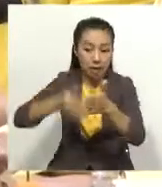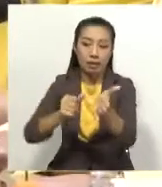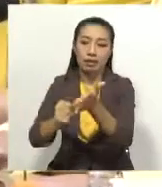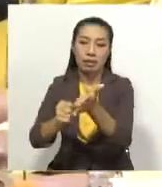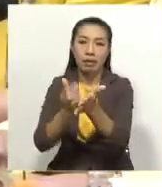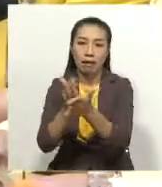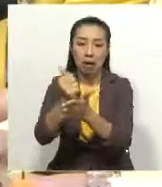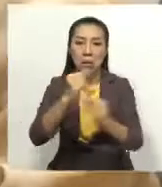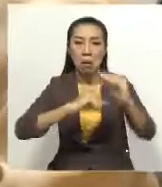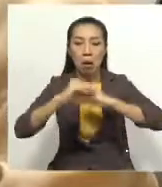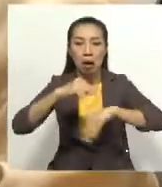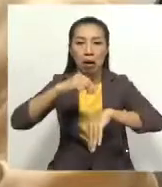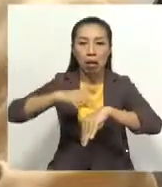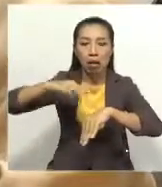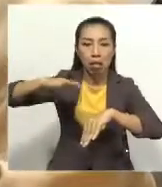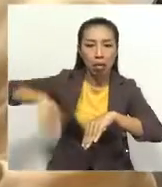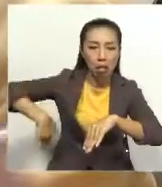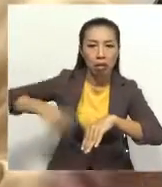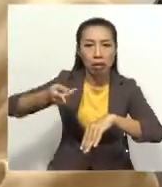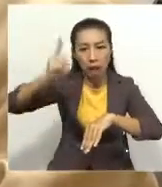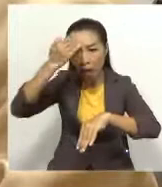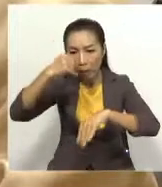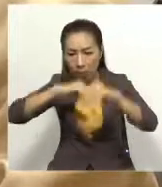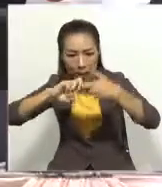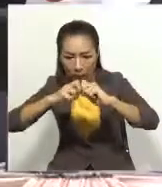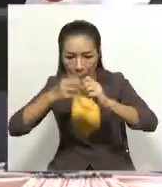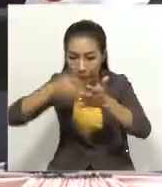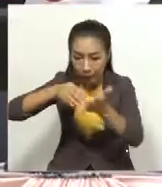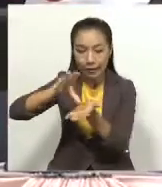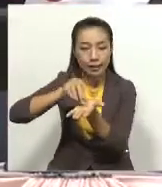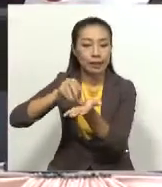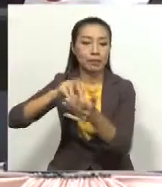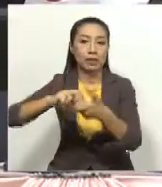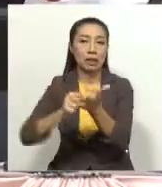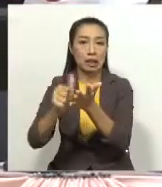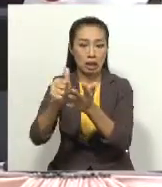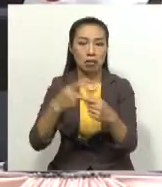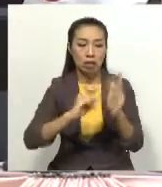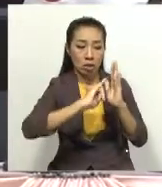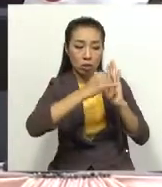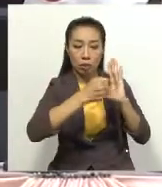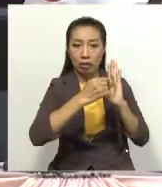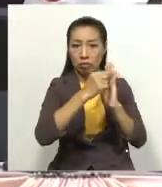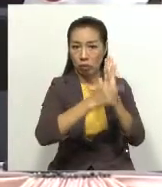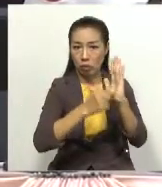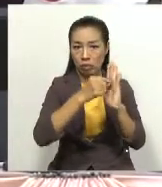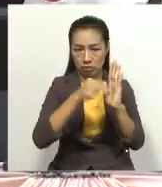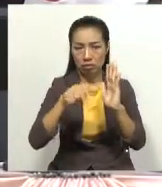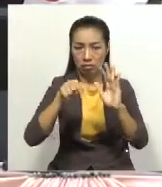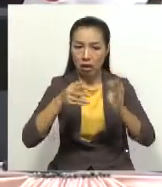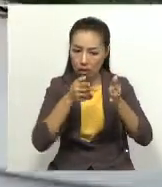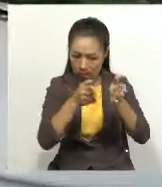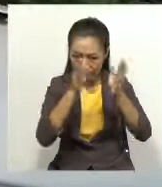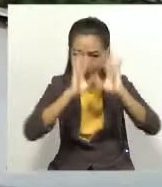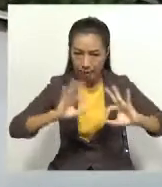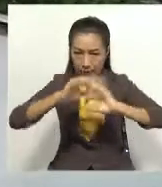ให้โครงการเกิดความล่าช้าซึ่งกลุ่มจังหวัดภาคอีสานตอนล่างเป็นกลุ่มที่ต้องให้ความสำคัญเป็นพิเศษเพราะมีศักยภาพจึ